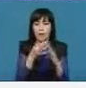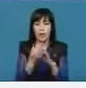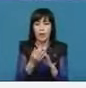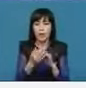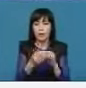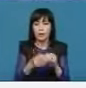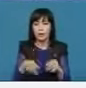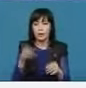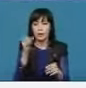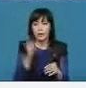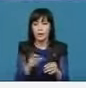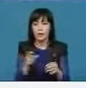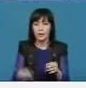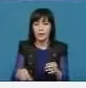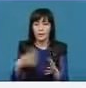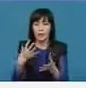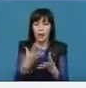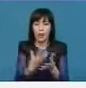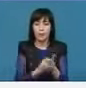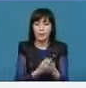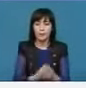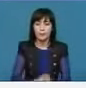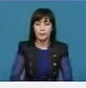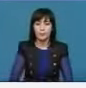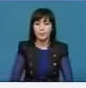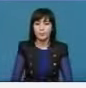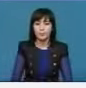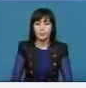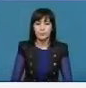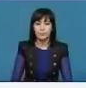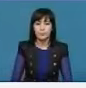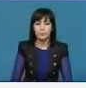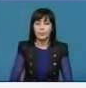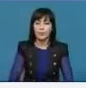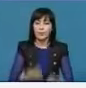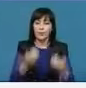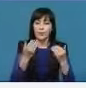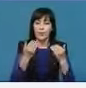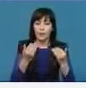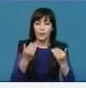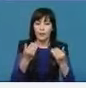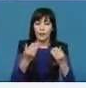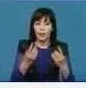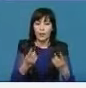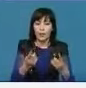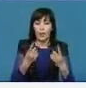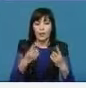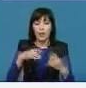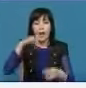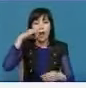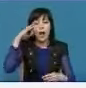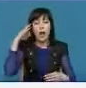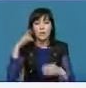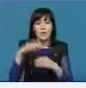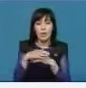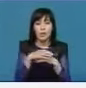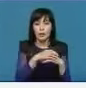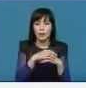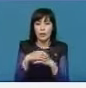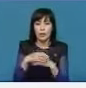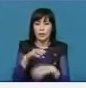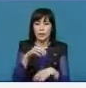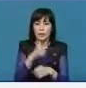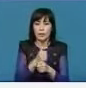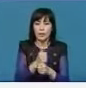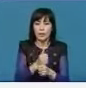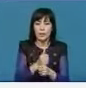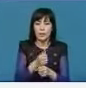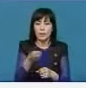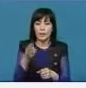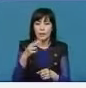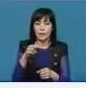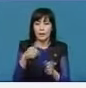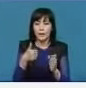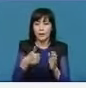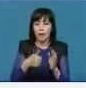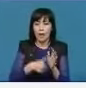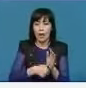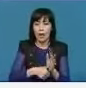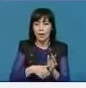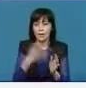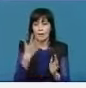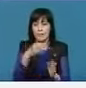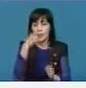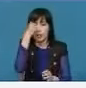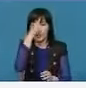сайыскерлері місе тұтты. Үніміз Алшыұлы қазақ күресінің королі, біз Датқабектің 65 жылдығын тойлап